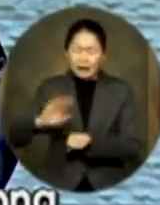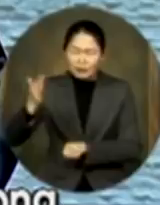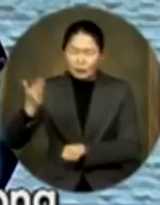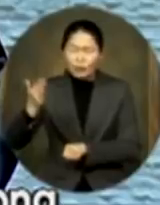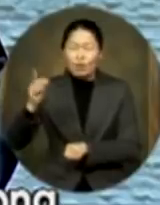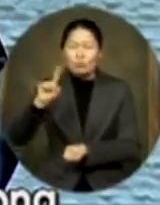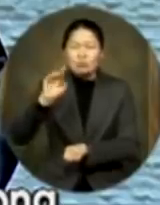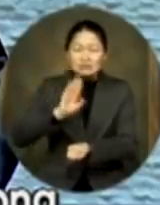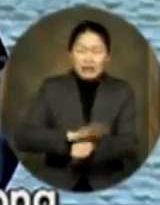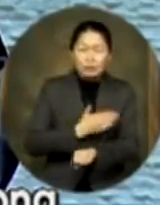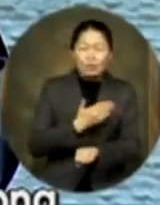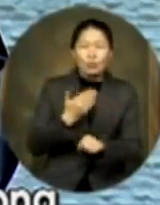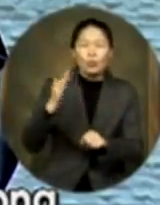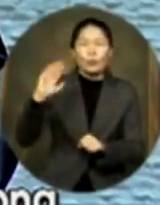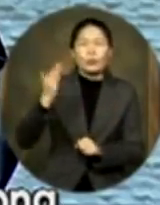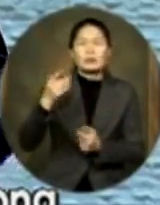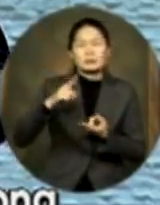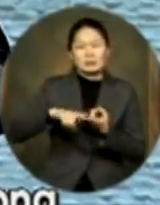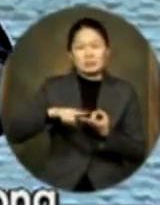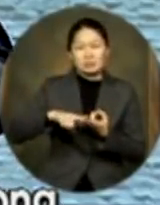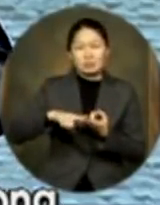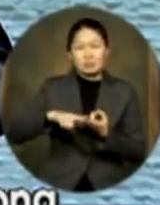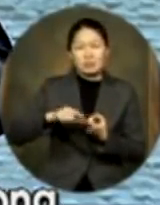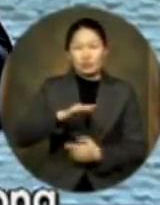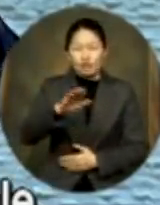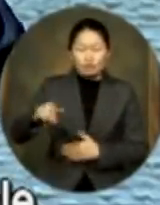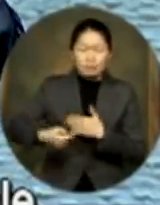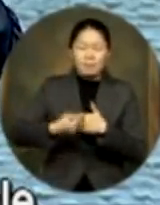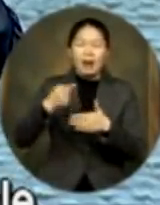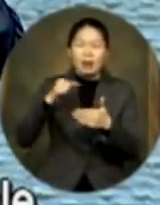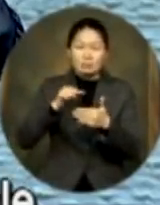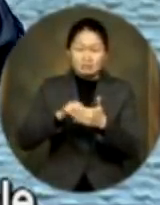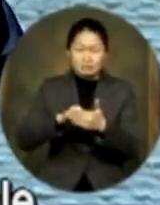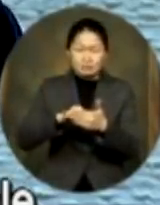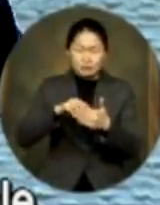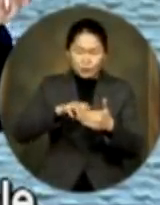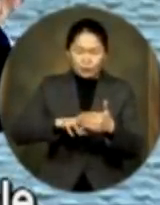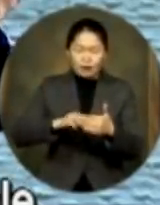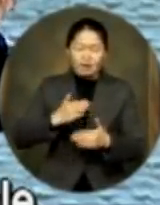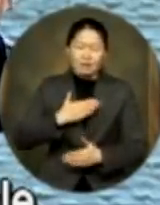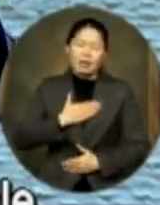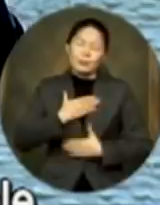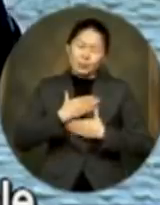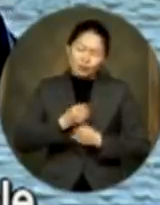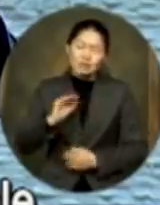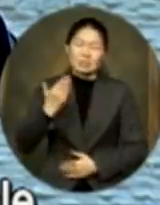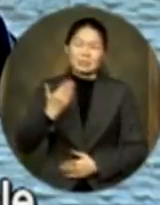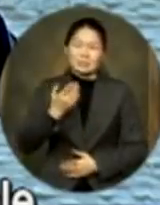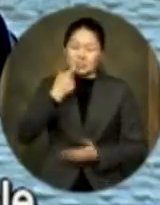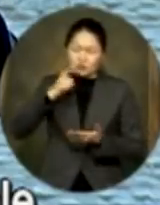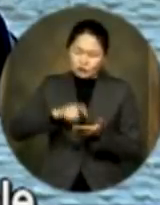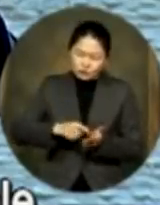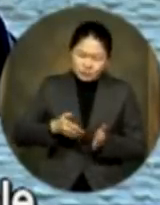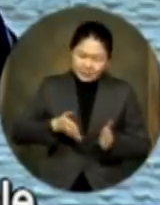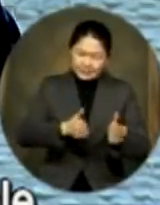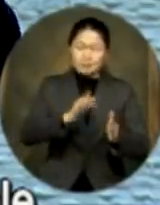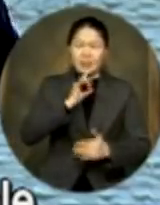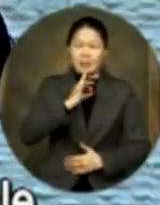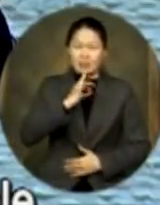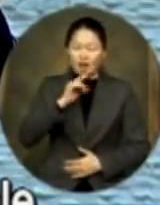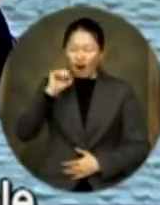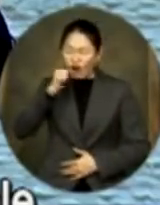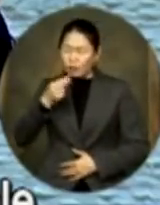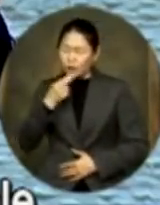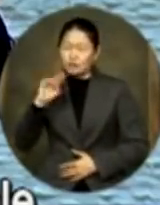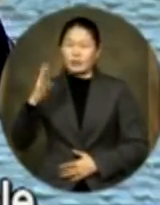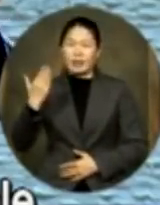잘못된 걸까 여러분 마음에 나는 변해 g 지웅 길 방사 어려움을